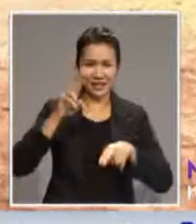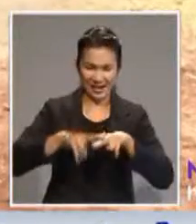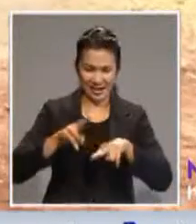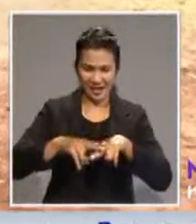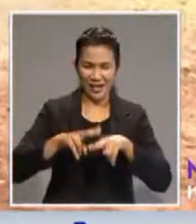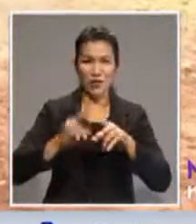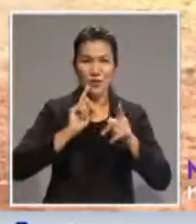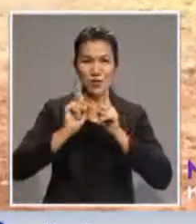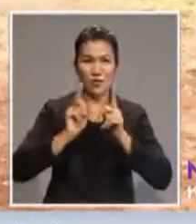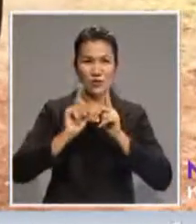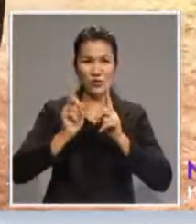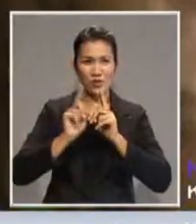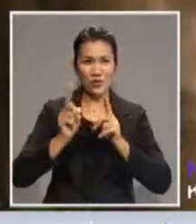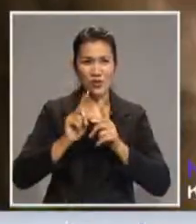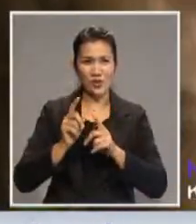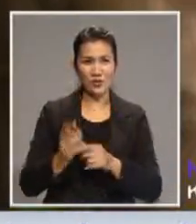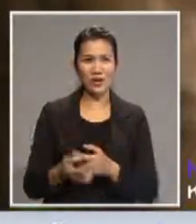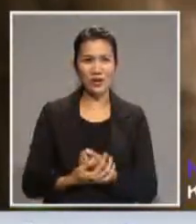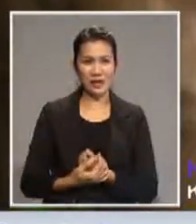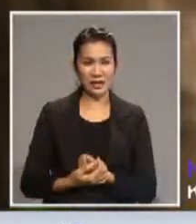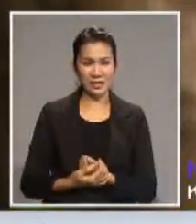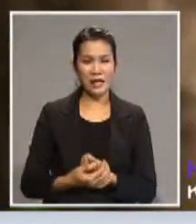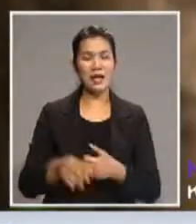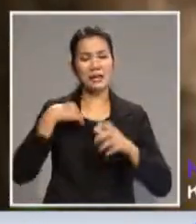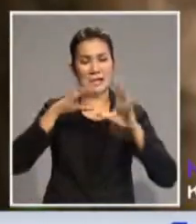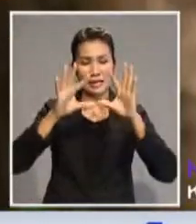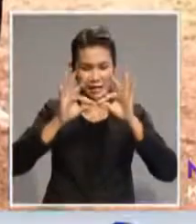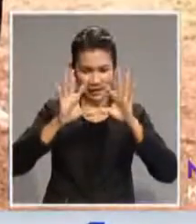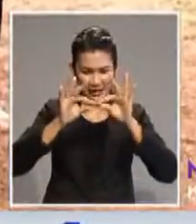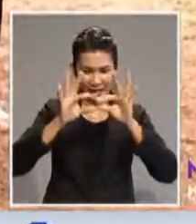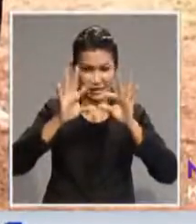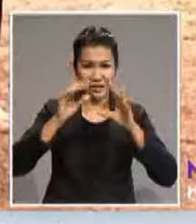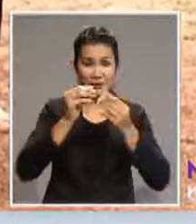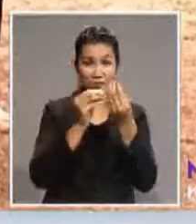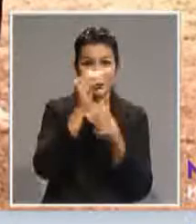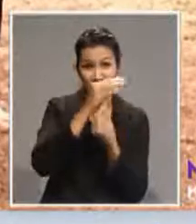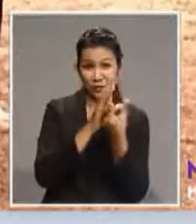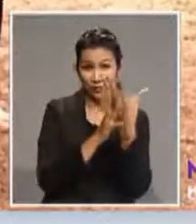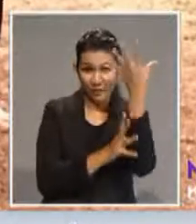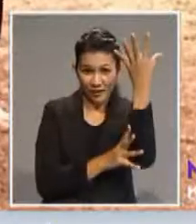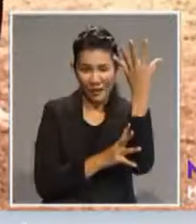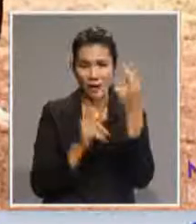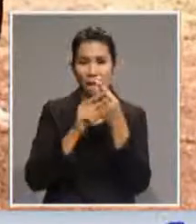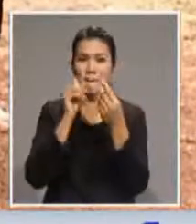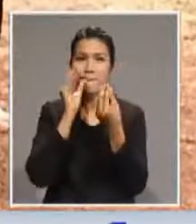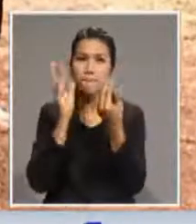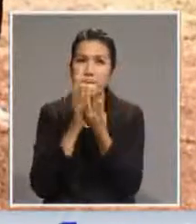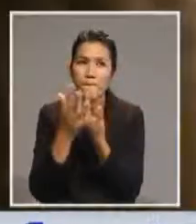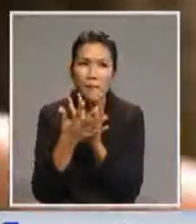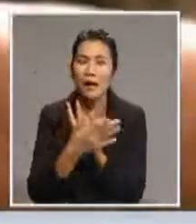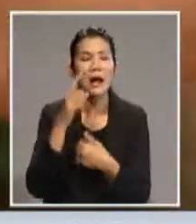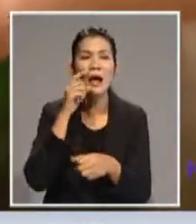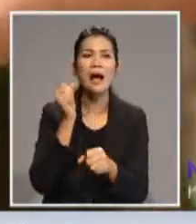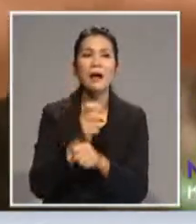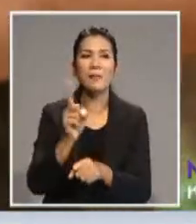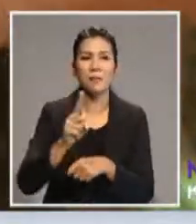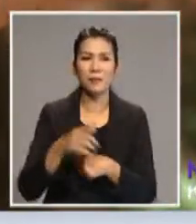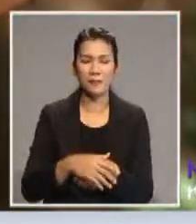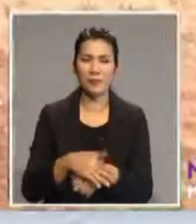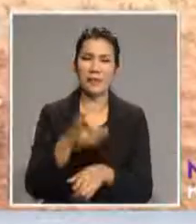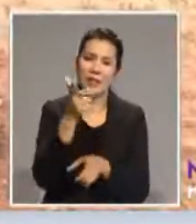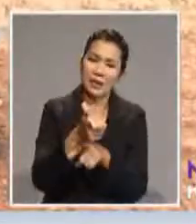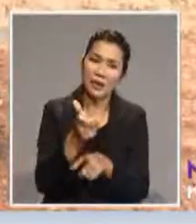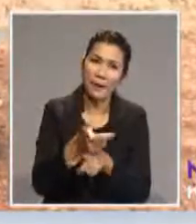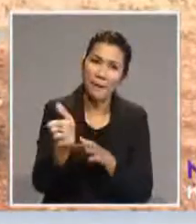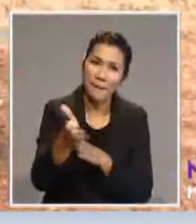พี ่เชิญพี่ครับเชิญนอกจากปลูกขนุนแล้วปลูกผักในบ้านแล้วทำอะไรอีกฮะ ผมก็เลี้ยงปล